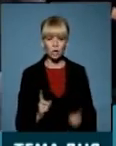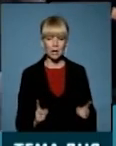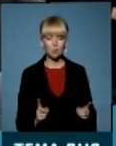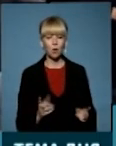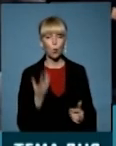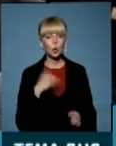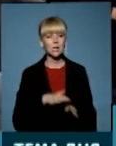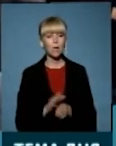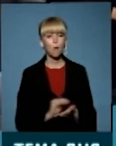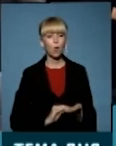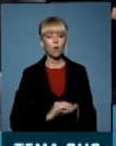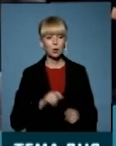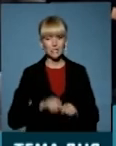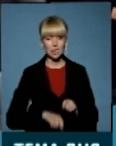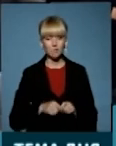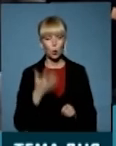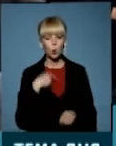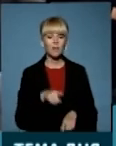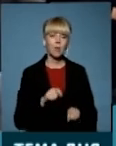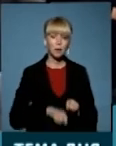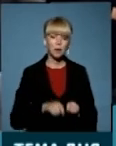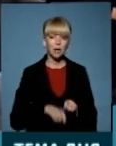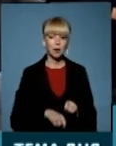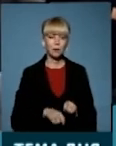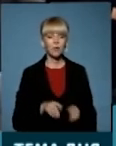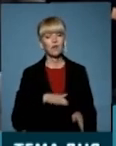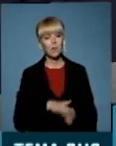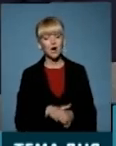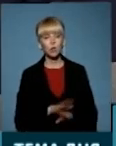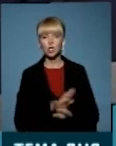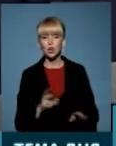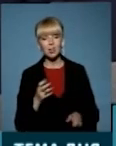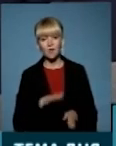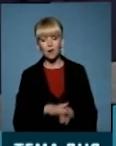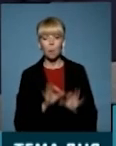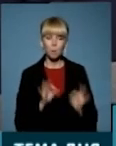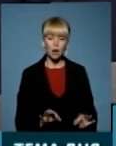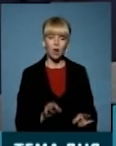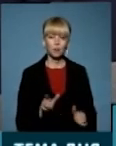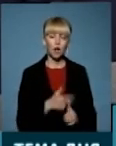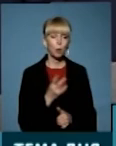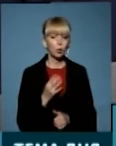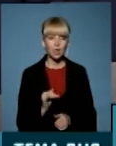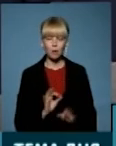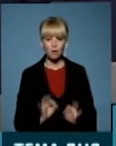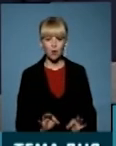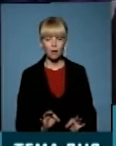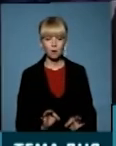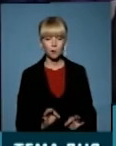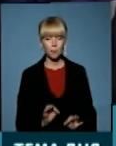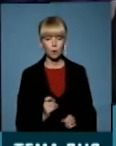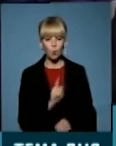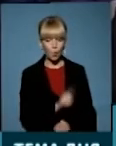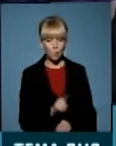А коли здійснюються повторні перевірки? Коли ви перевіряєте на те, виконано чи не виконано? Правильно все чи ні? Ну, от по